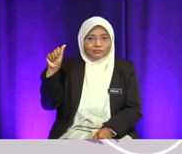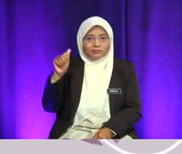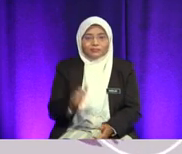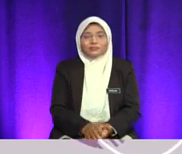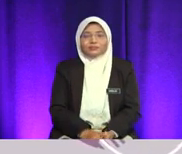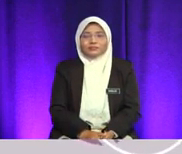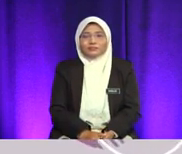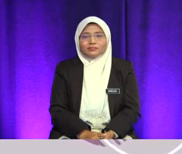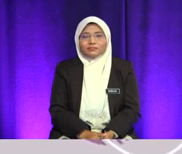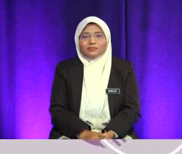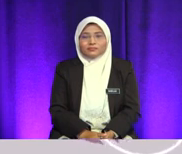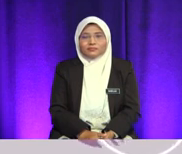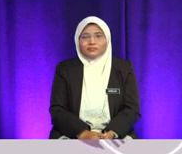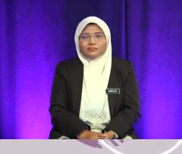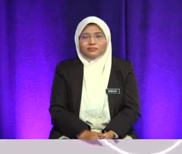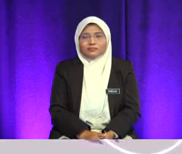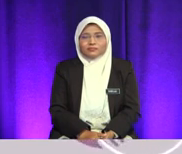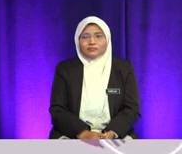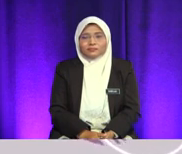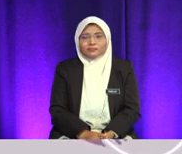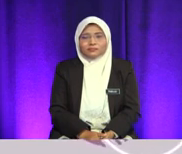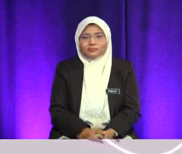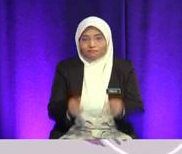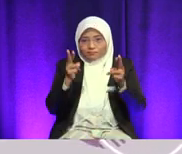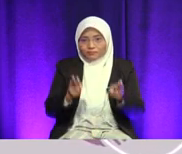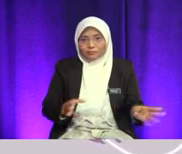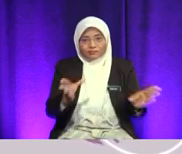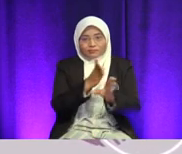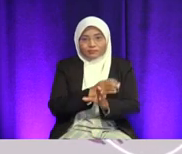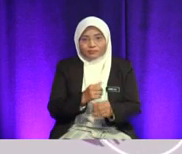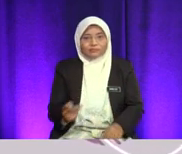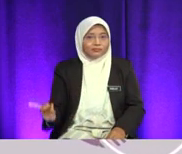negara dapat mengukuhkan pertahanan negara